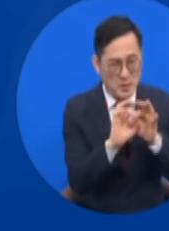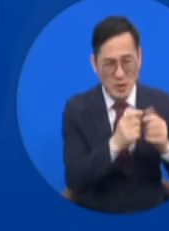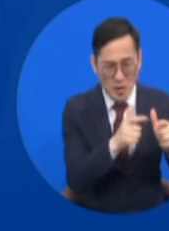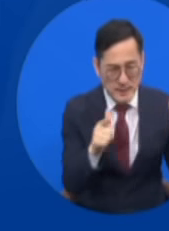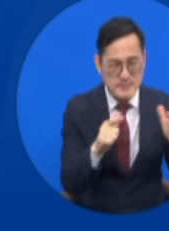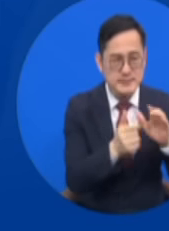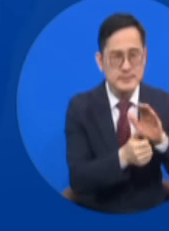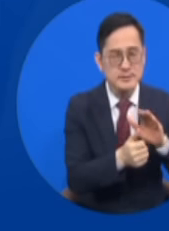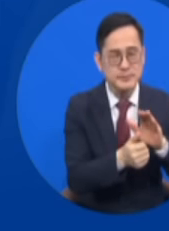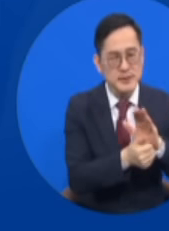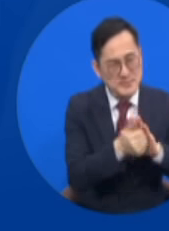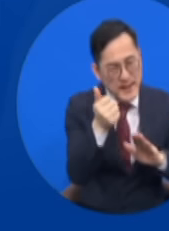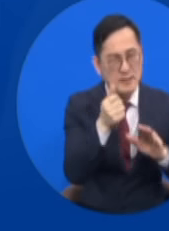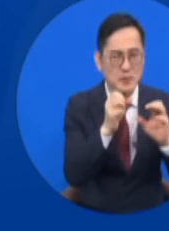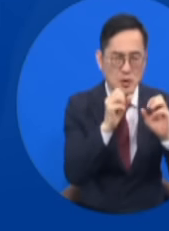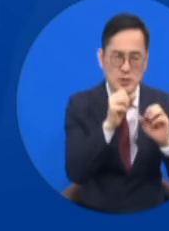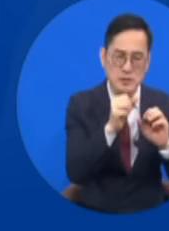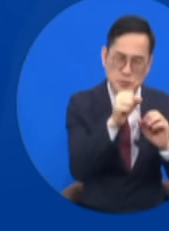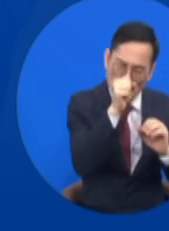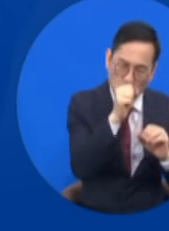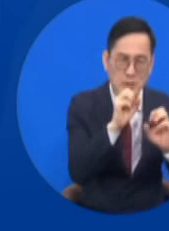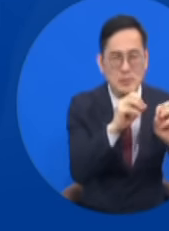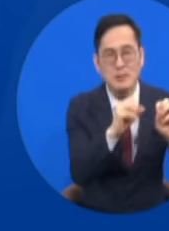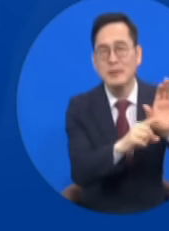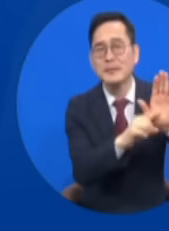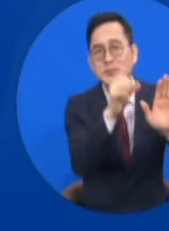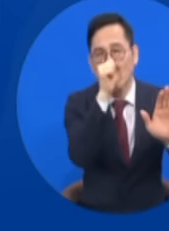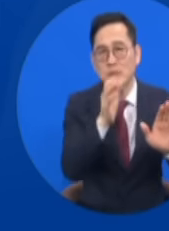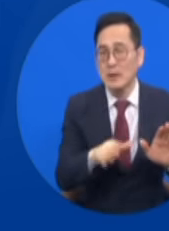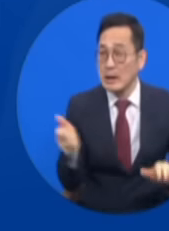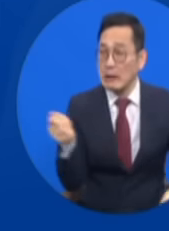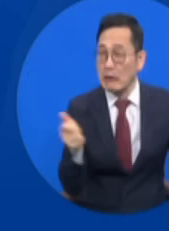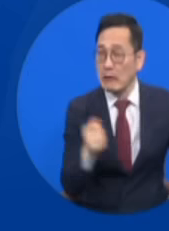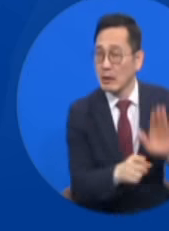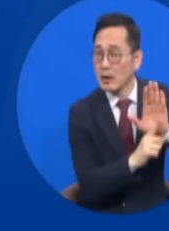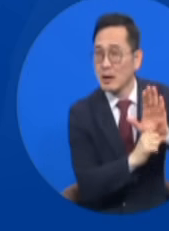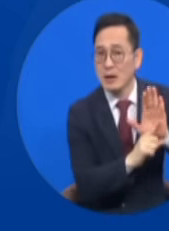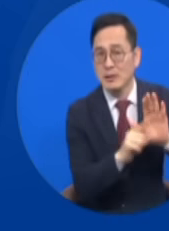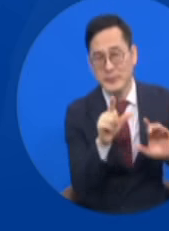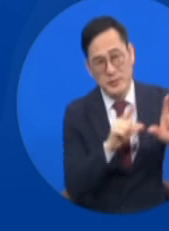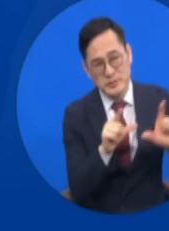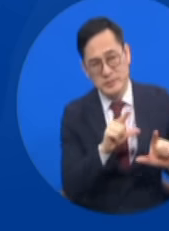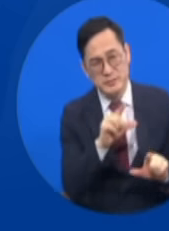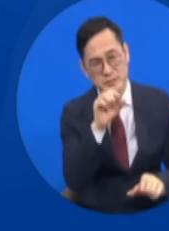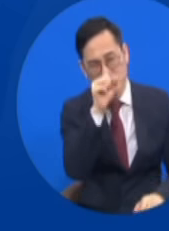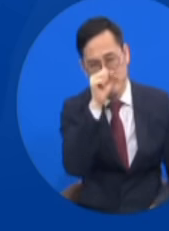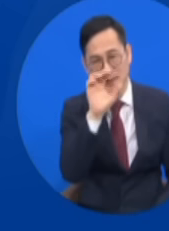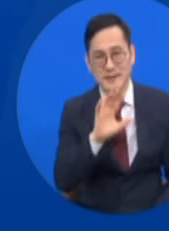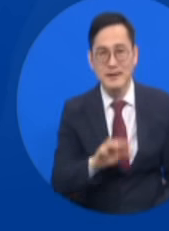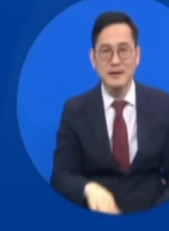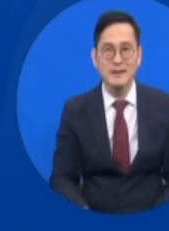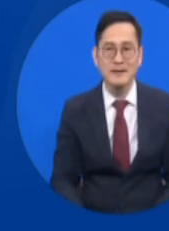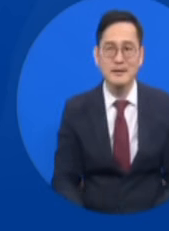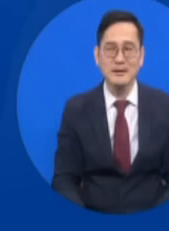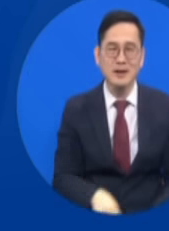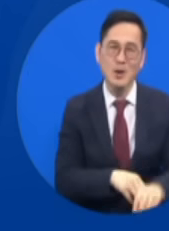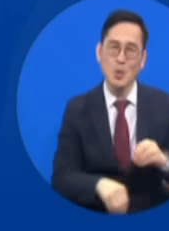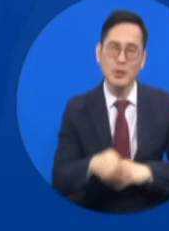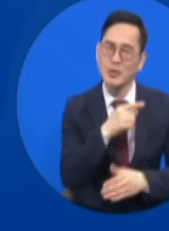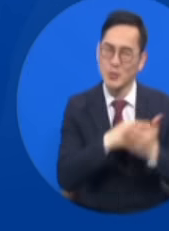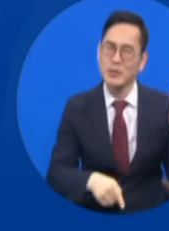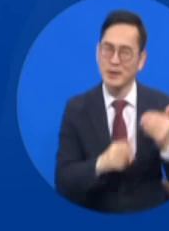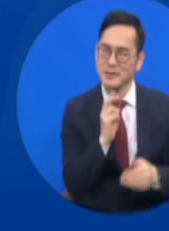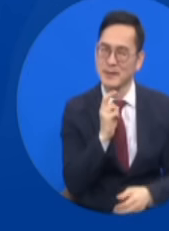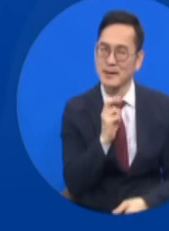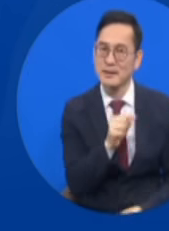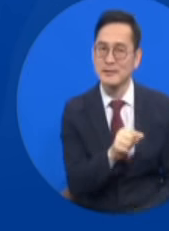많은데 예. 이재명 대표의 되게 사사로운 사사건건의 이야기를 이야기하는 게 선거 전략에 큰 무슨 도움이 될까 왜 저렇게